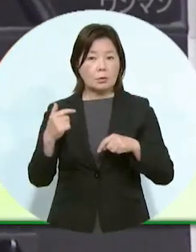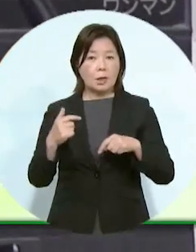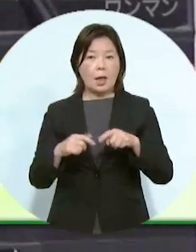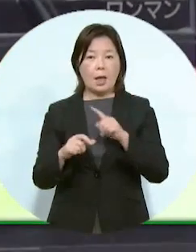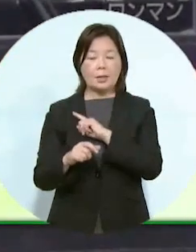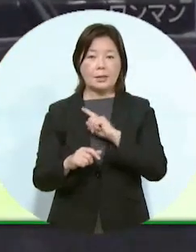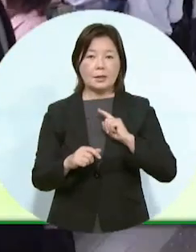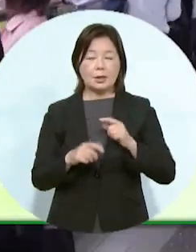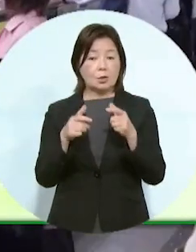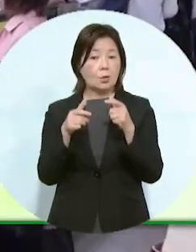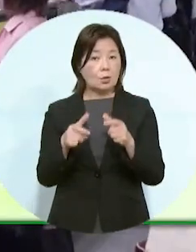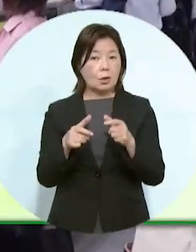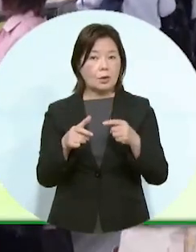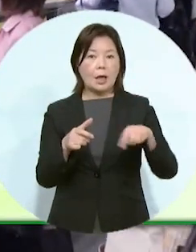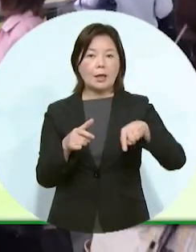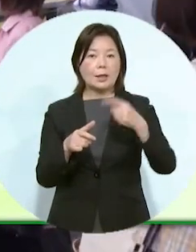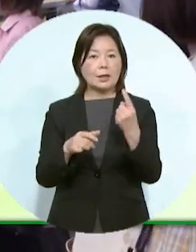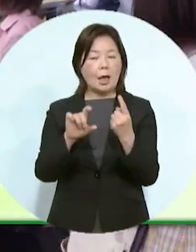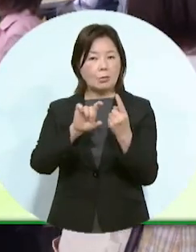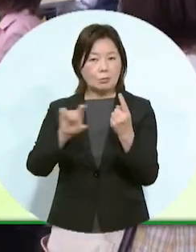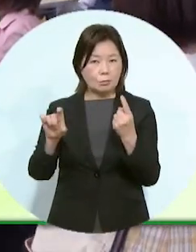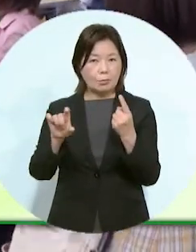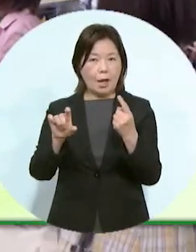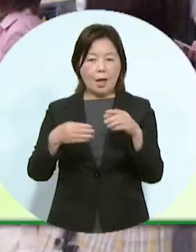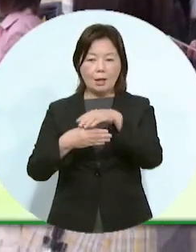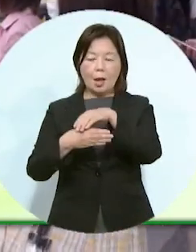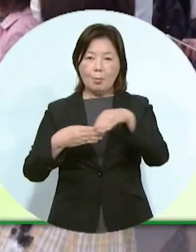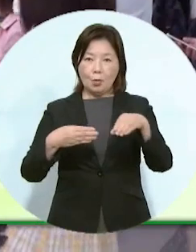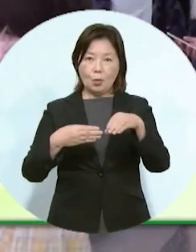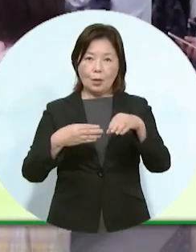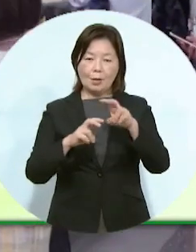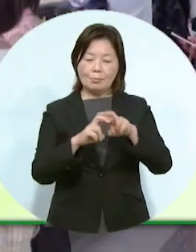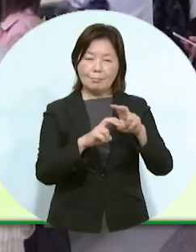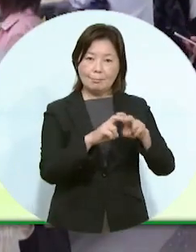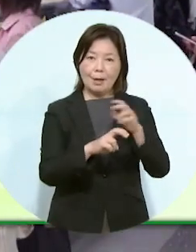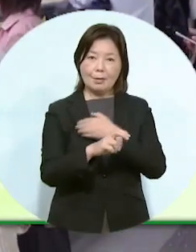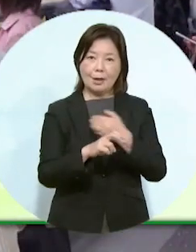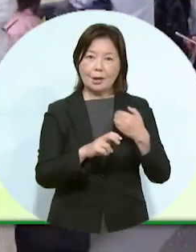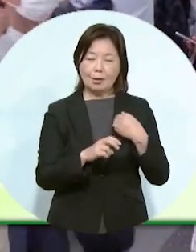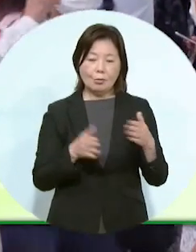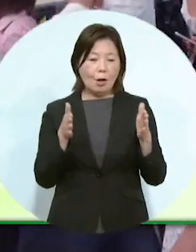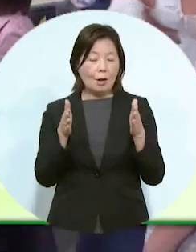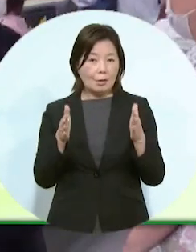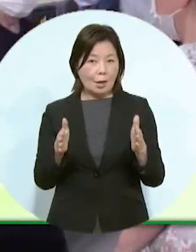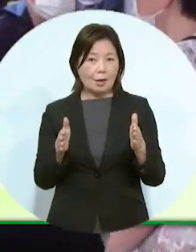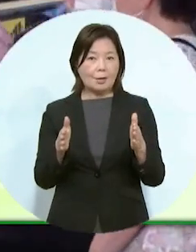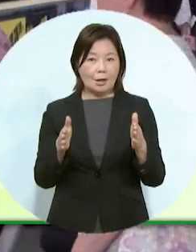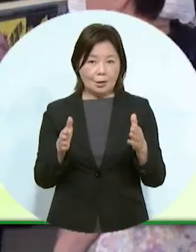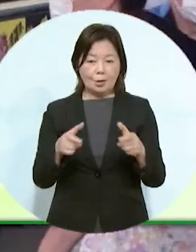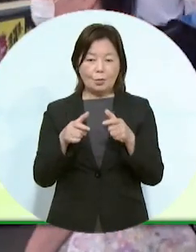で多摩モノレール全線が利用できる期間限定の企画乗車券です。